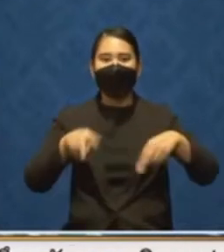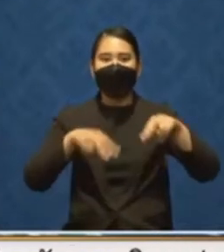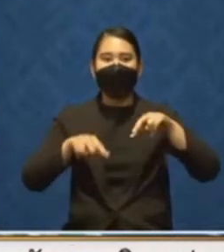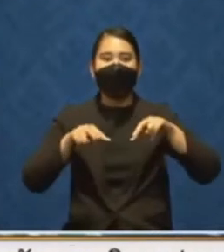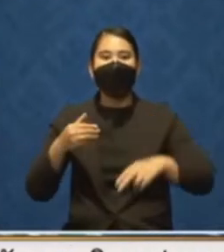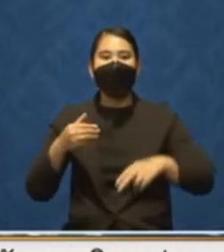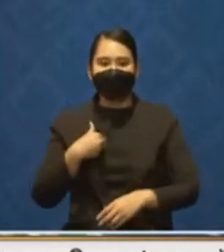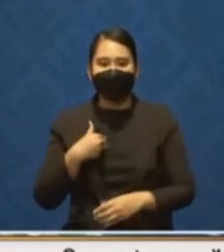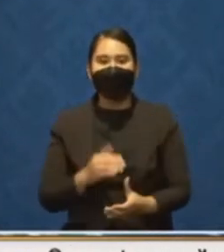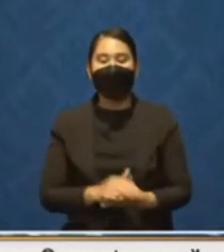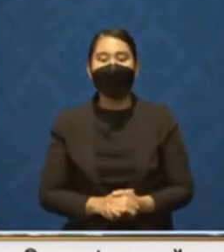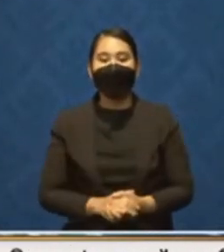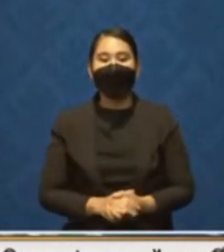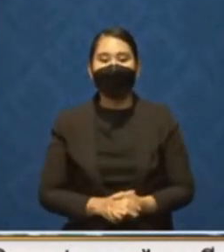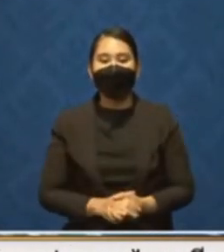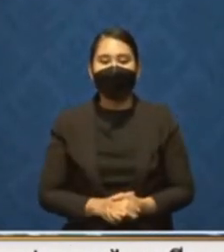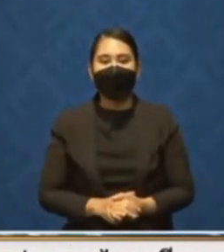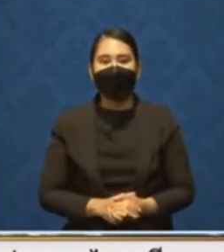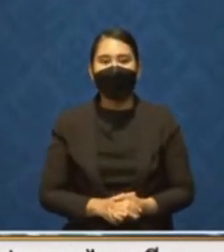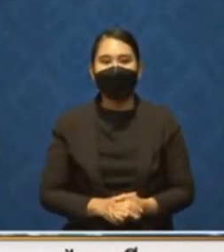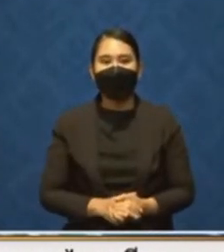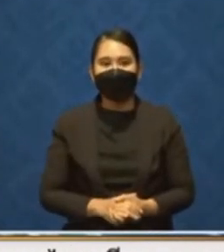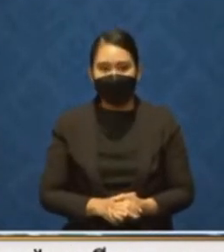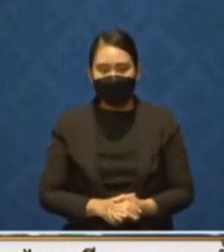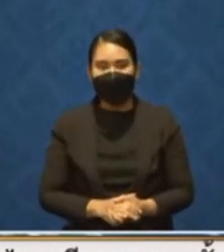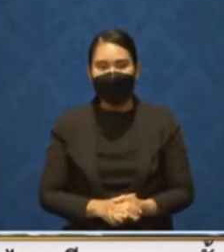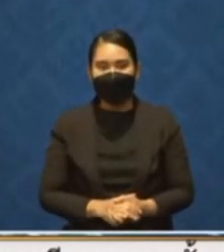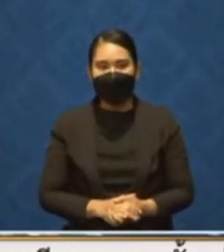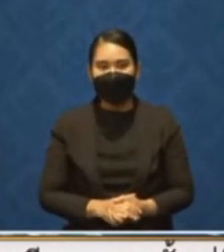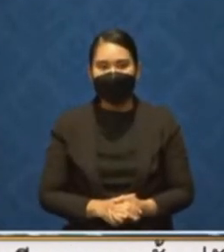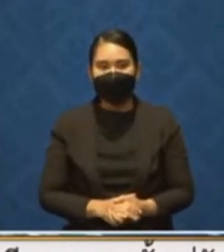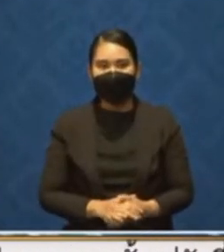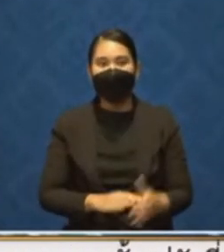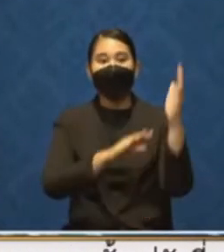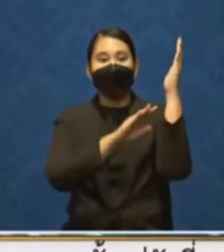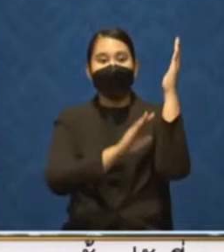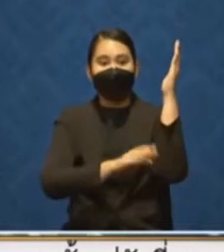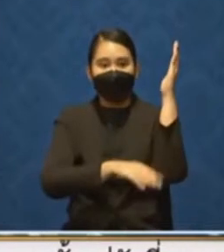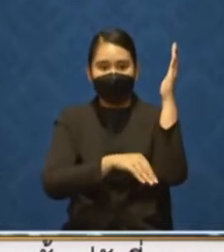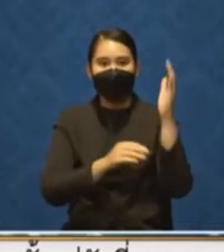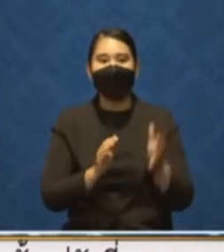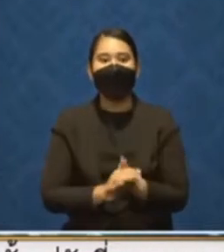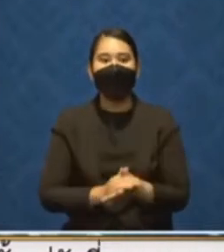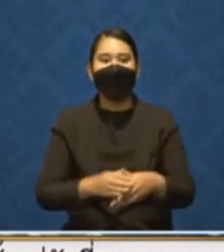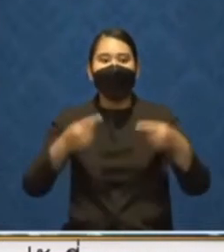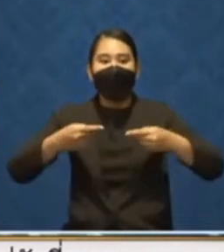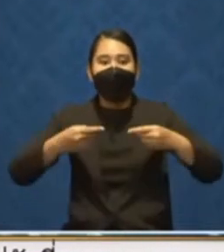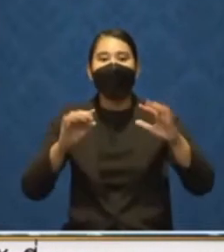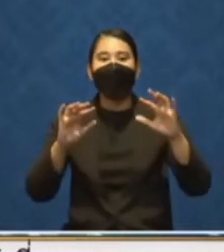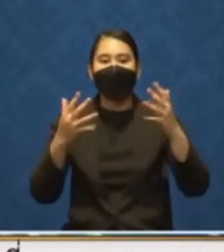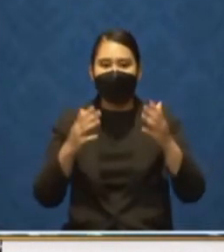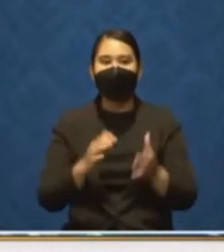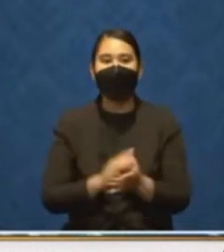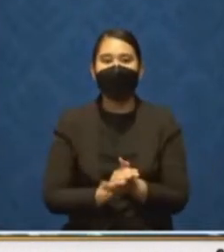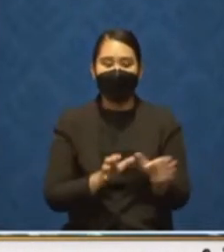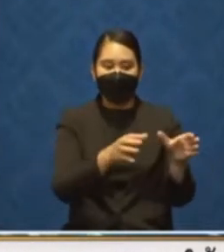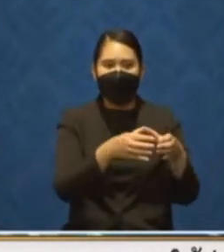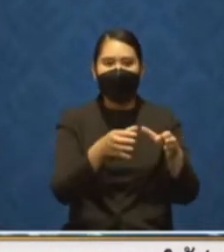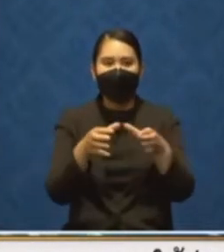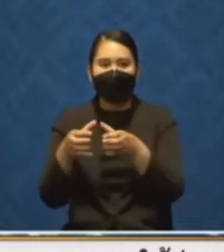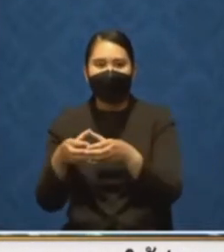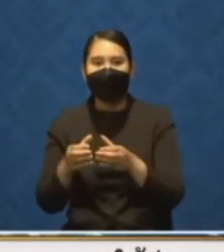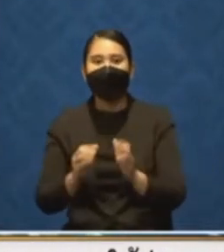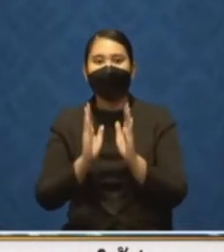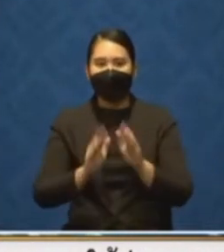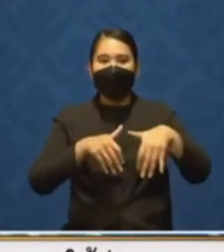ครับในเรื่องของสายการชายแดนทางก็ทราบอยู่แล้วว่าในไม่มีการสู้รบกันระหว่างสองฝ่ายซึ่งจริงมีหลายกลุ่มด้วยกันแต่ละหมู่ก็มีประชนอยู่